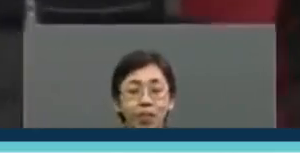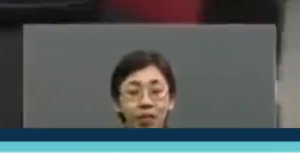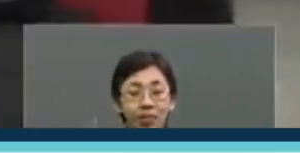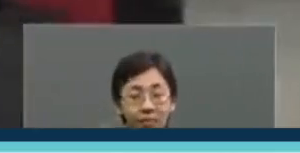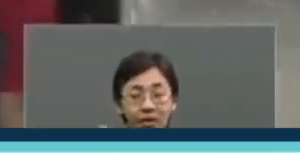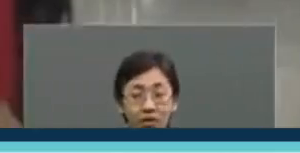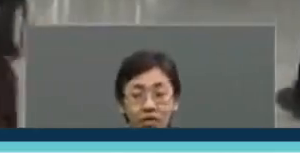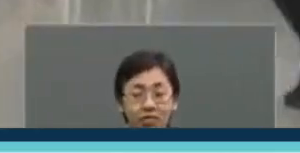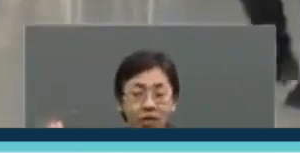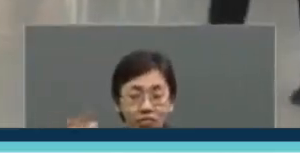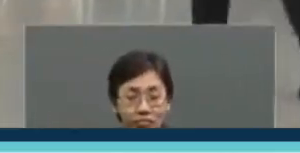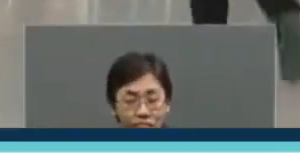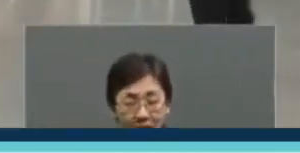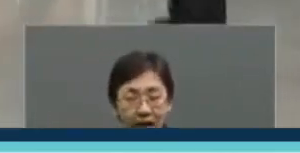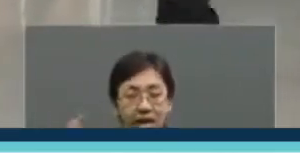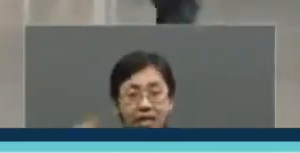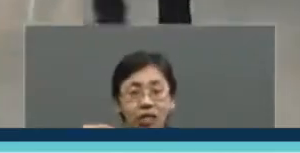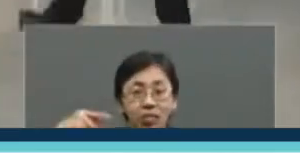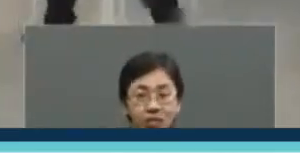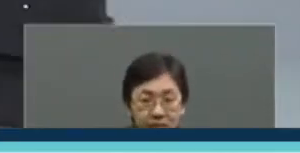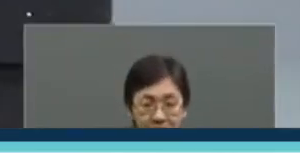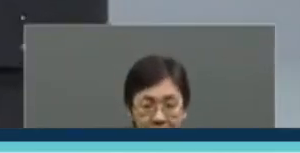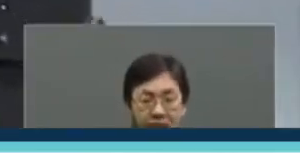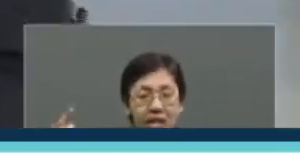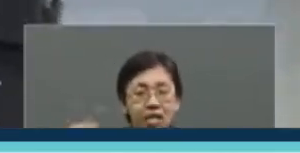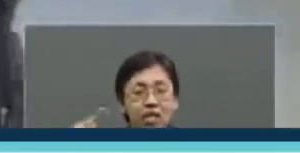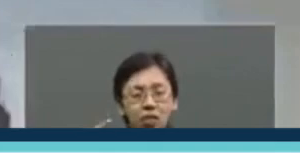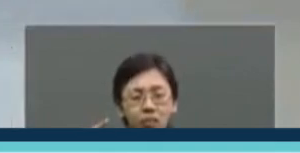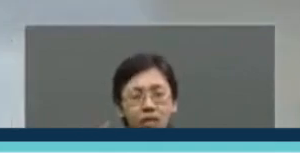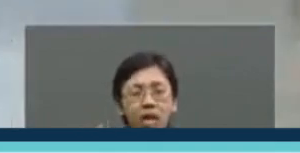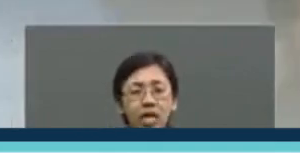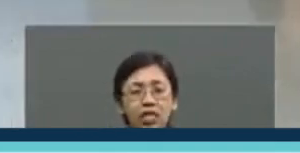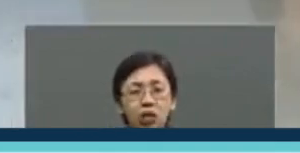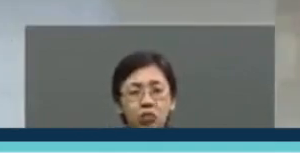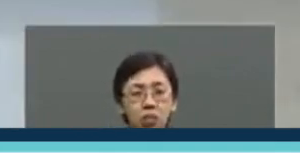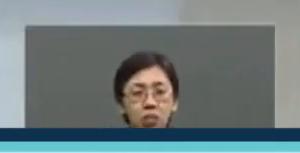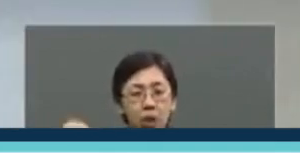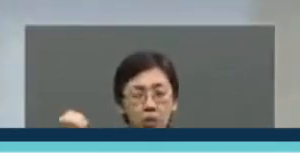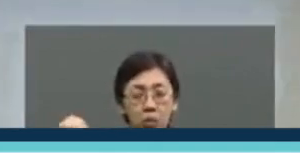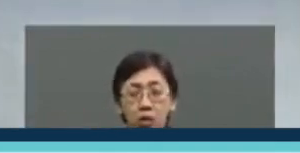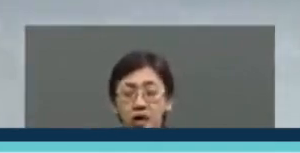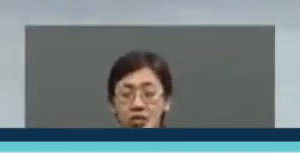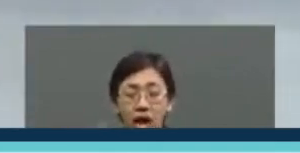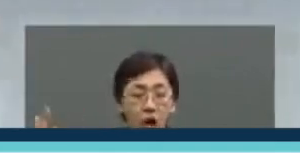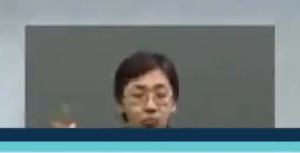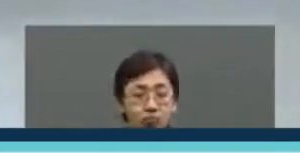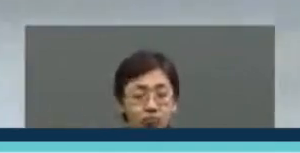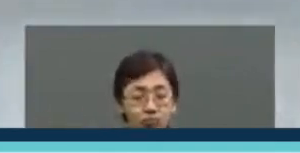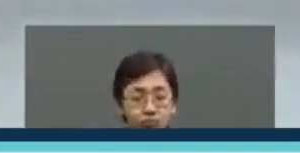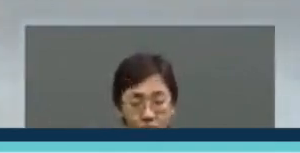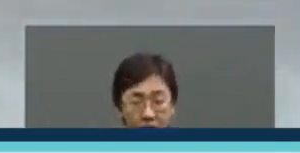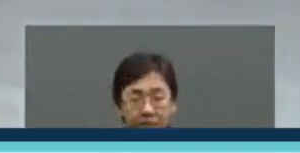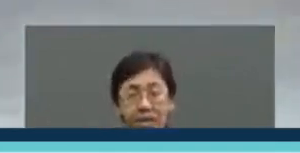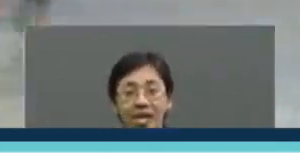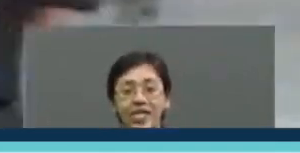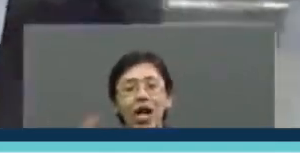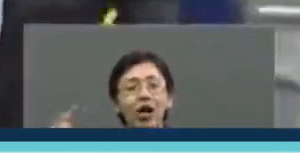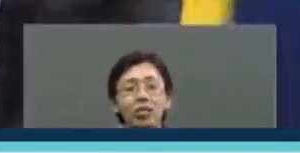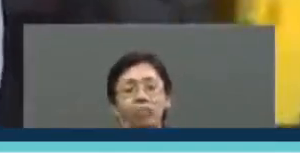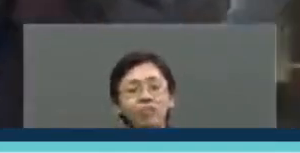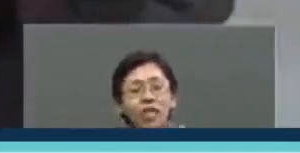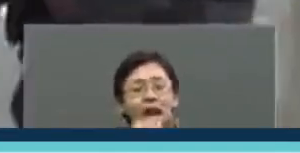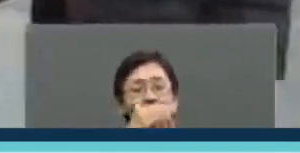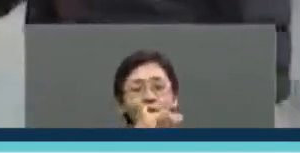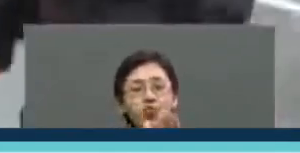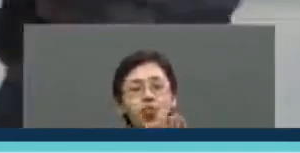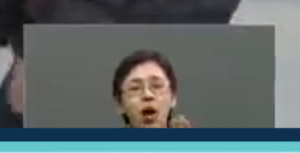ระหว่าง2ประเทศมากขึ้นโดยคาดว่าจะมีคนไทยเดินทางไปจีนเพิ่มขึ้นถึง18%ถึง20%และจะส่งผล